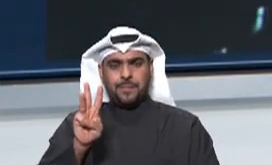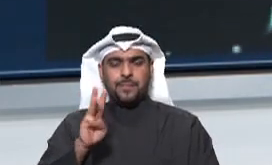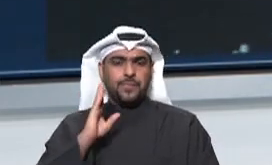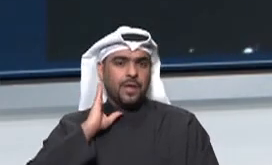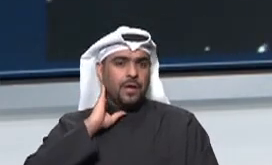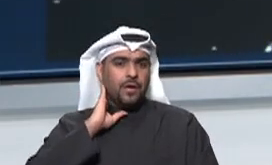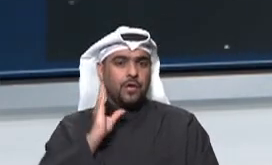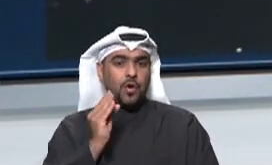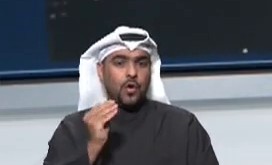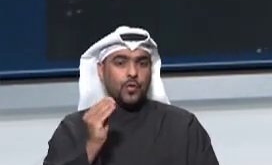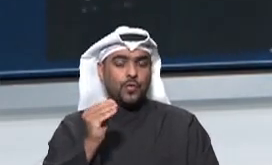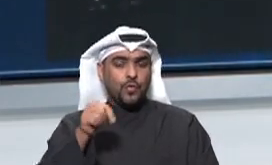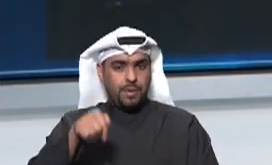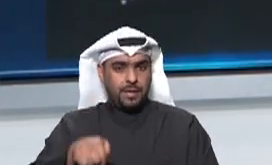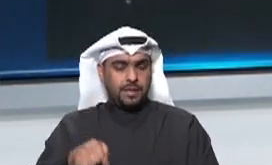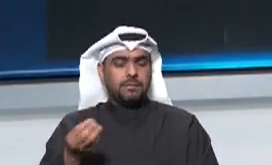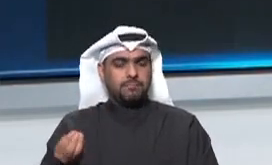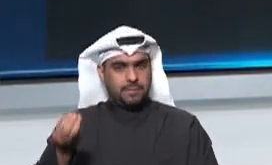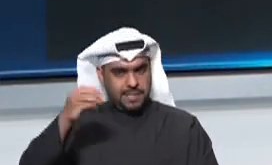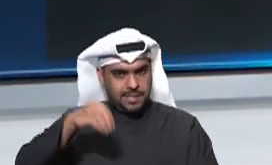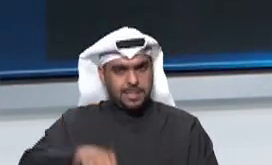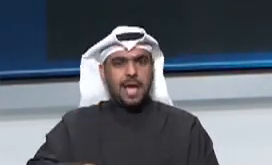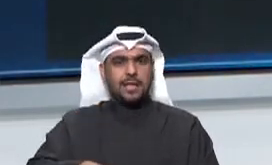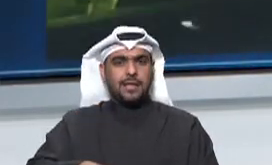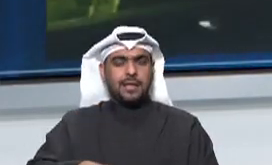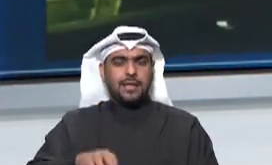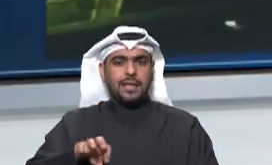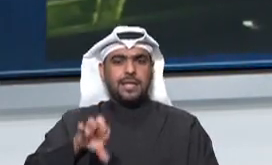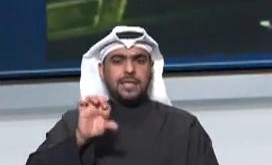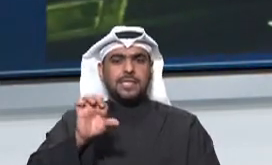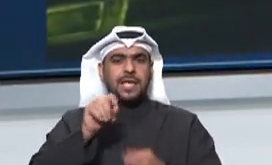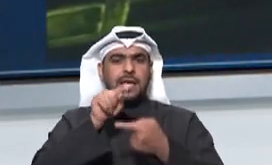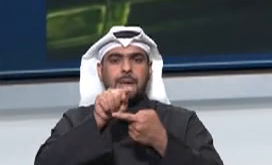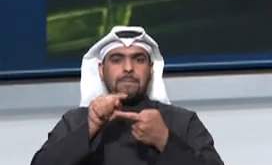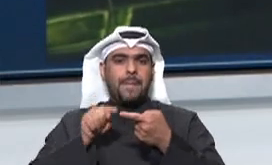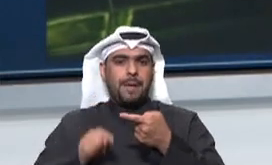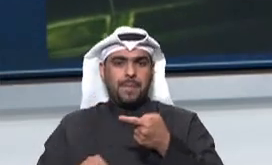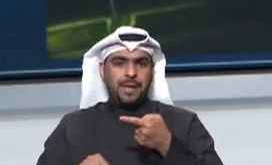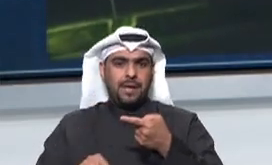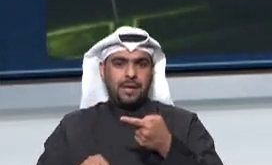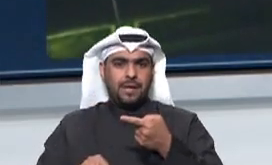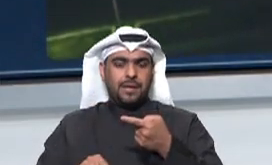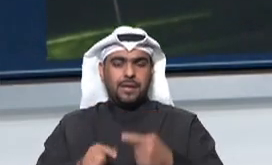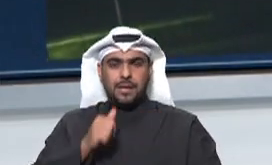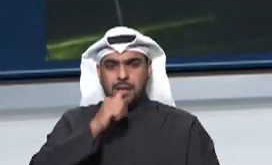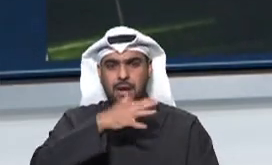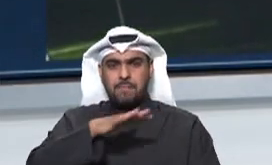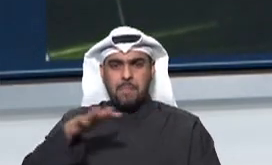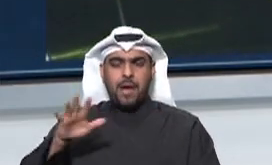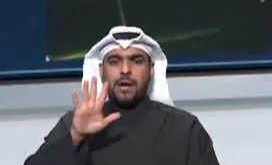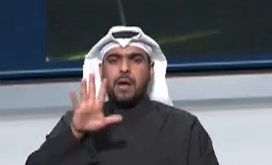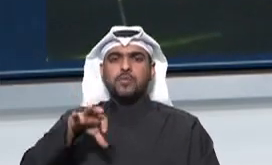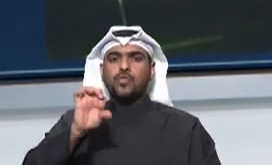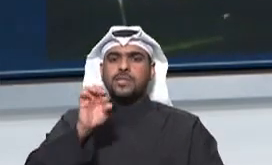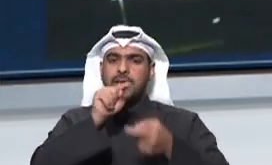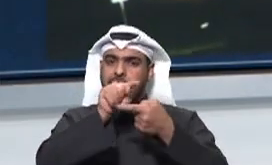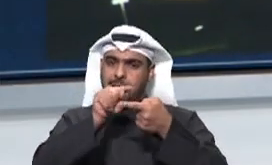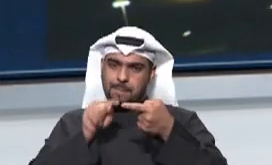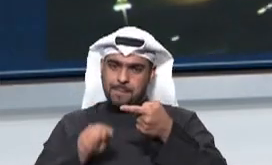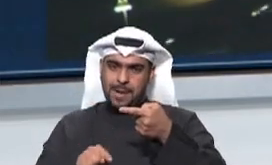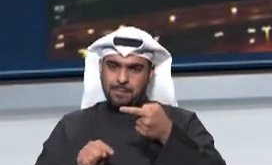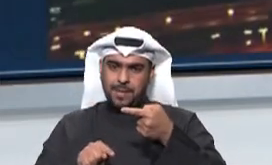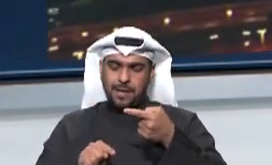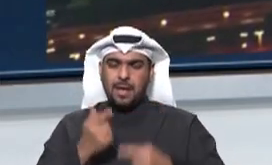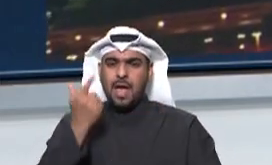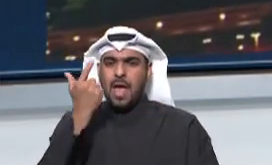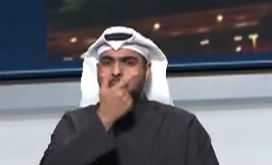الرطوبة، تتجاوز نسب الرطوبة في بعض المناطق 90% وتصل إلى 95%، تراجع ملحوظ في الرؤية الأفقية في بعض